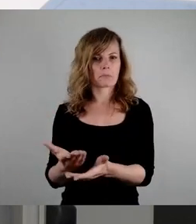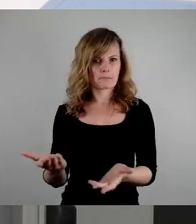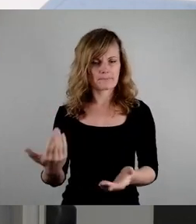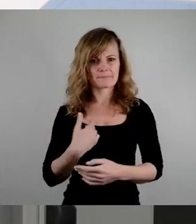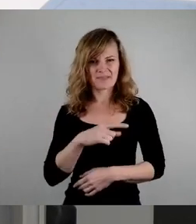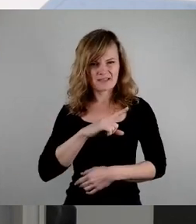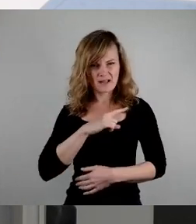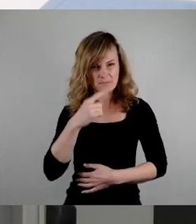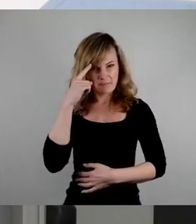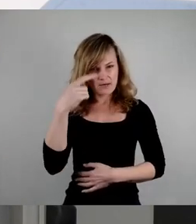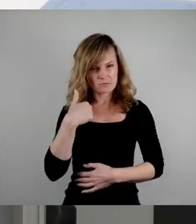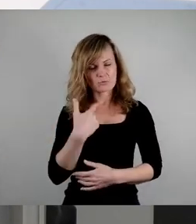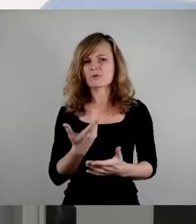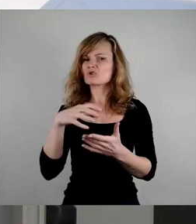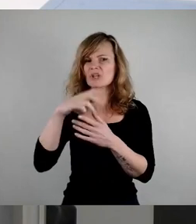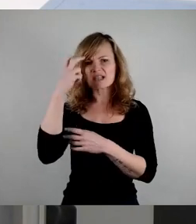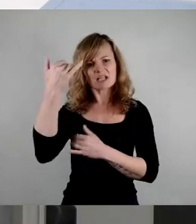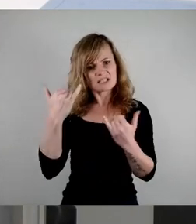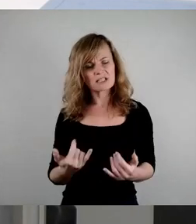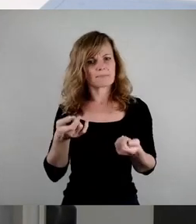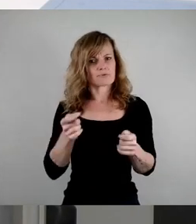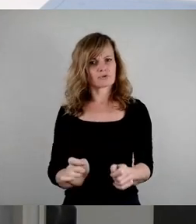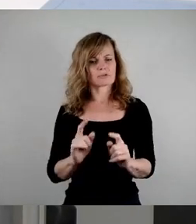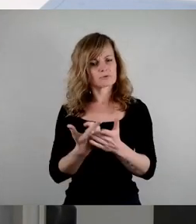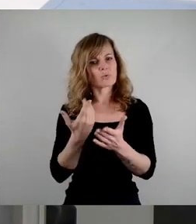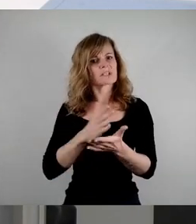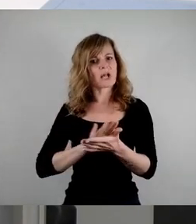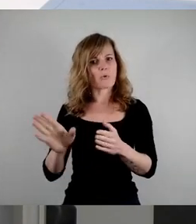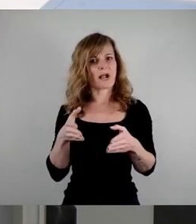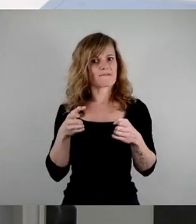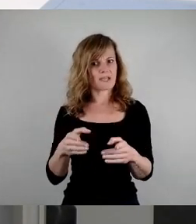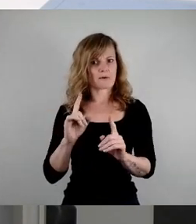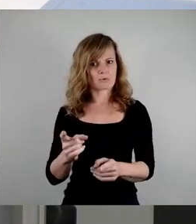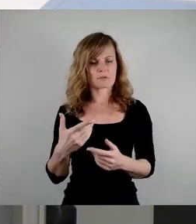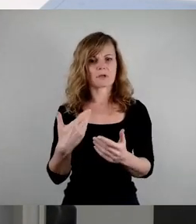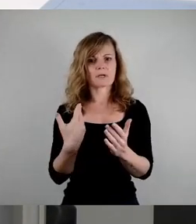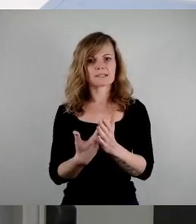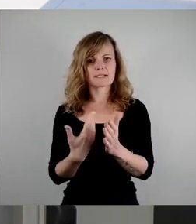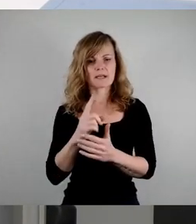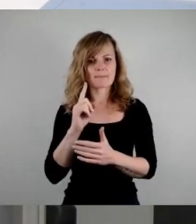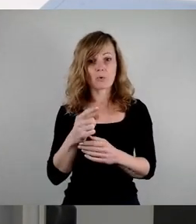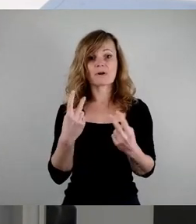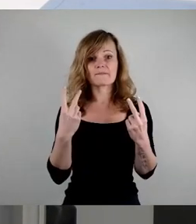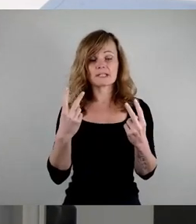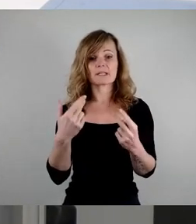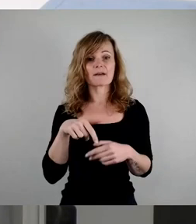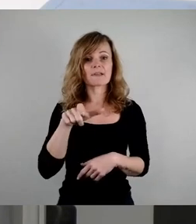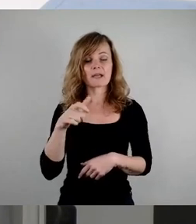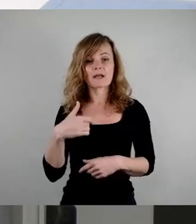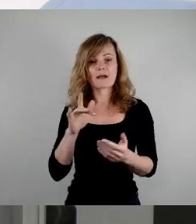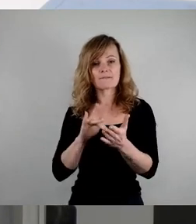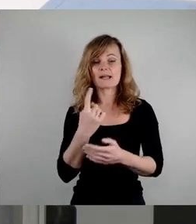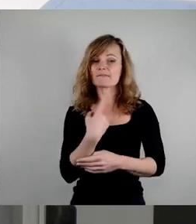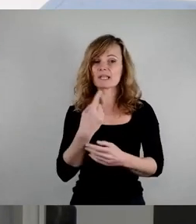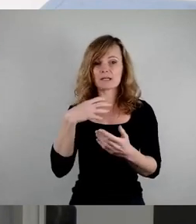Erachtens gehört das hier in den Stadtrat zu beschließen. Das wäre der saubere Weg. Und das wäre deswegen auch der saubere Weg, weil wir in Dresden